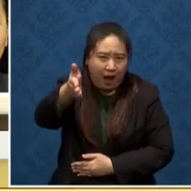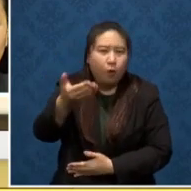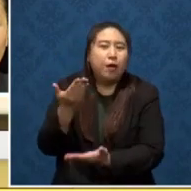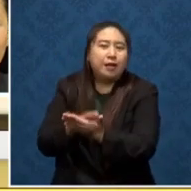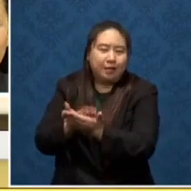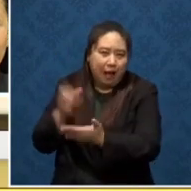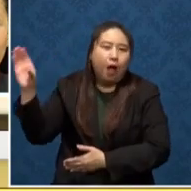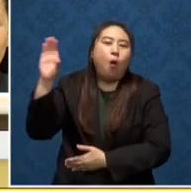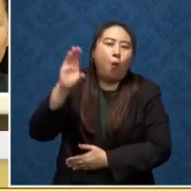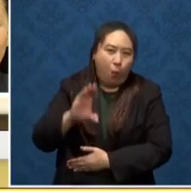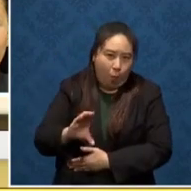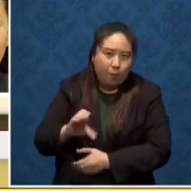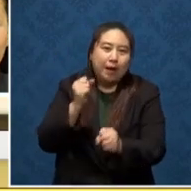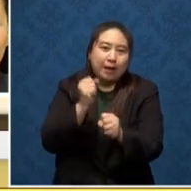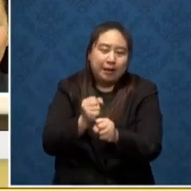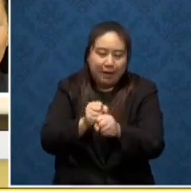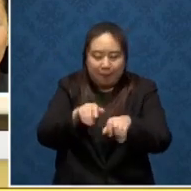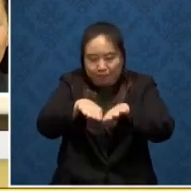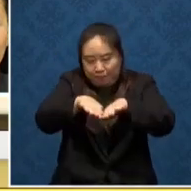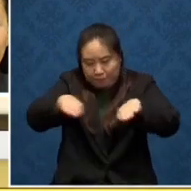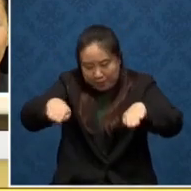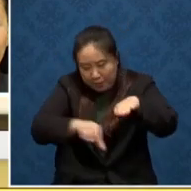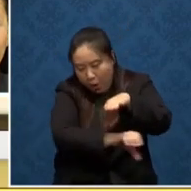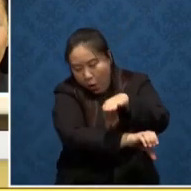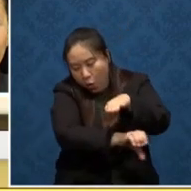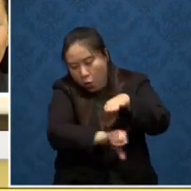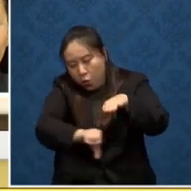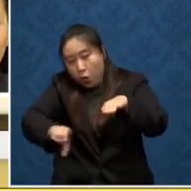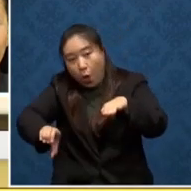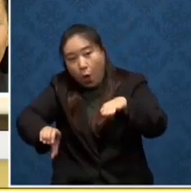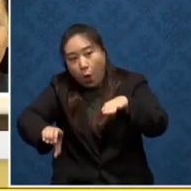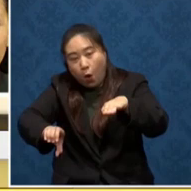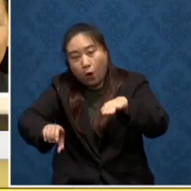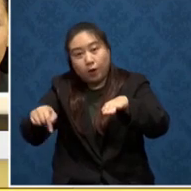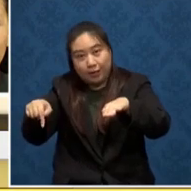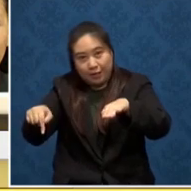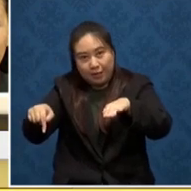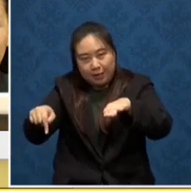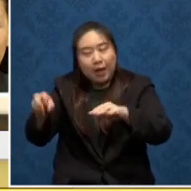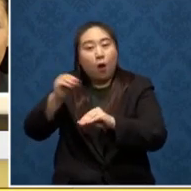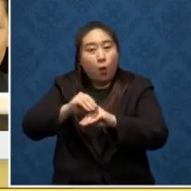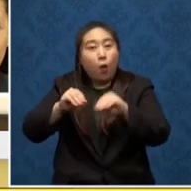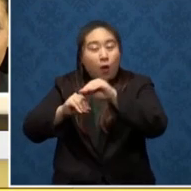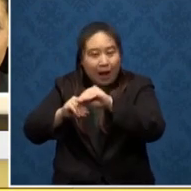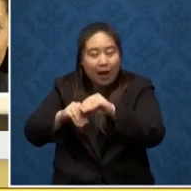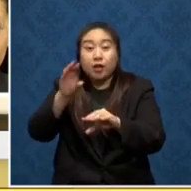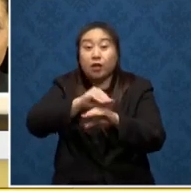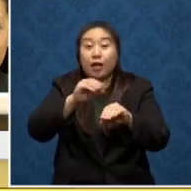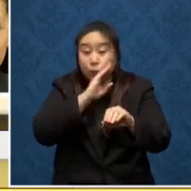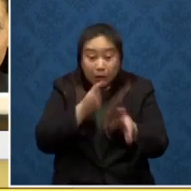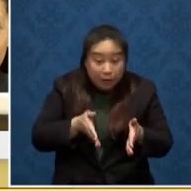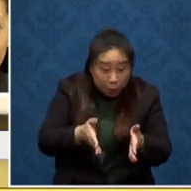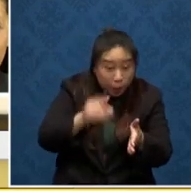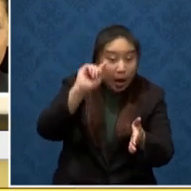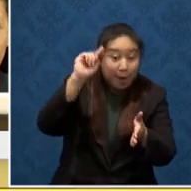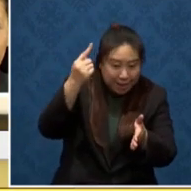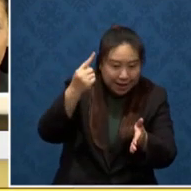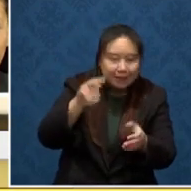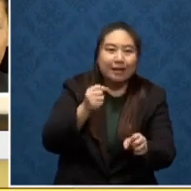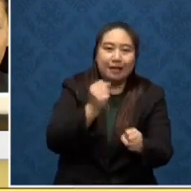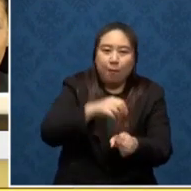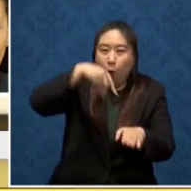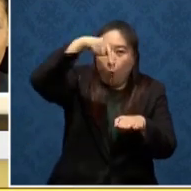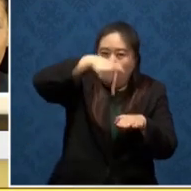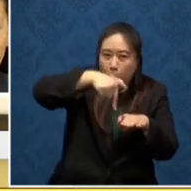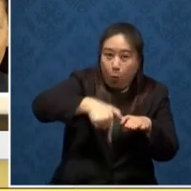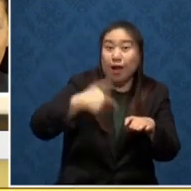มัของมาสดินทําท้อร้อยสายใต้ดินอยู่ในโครงการที่มีการก exhaleẩไม่ใช่วองขุที่หั